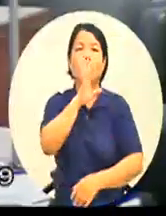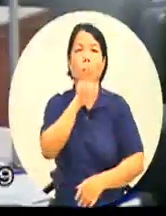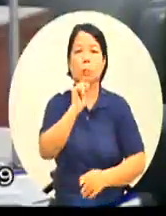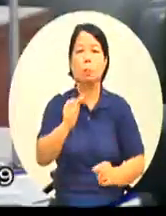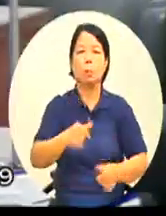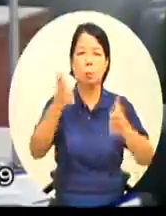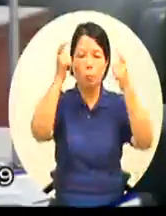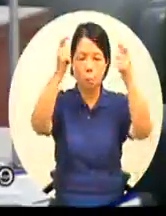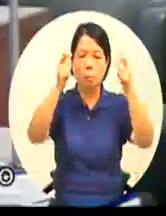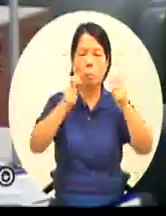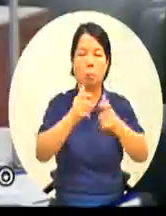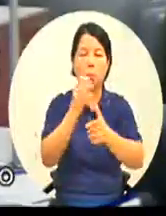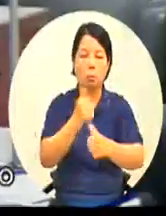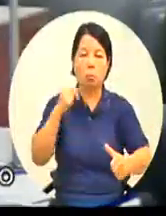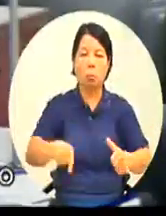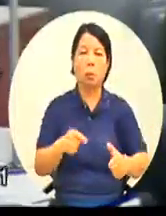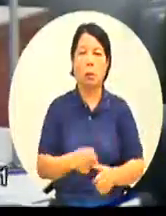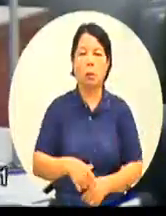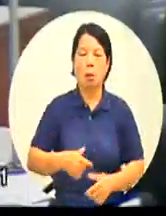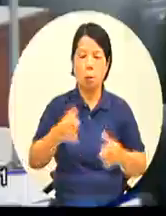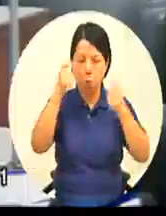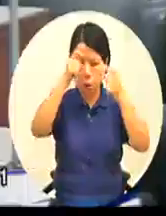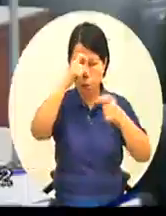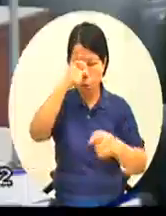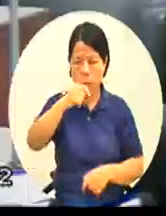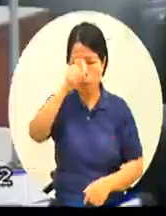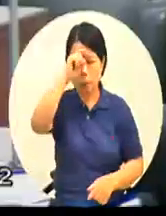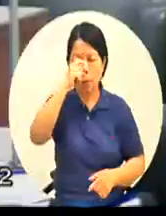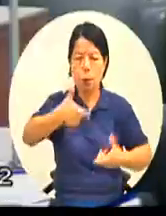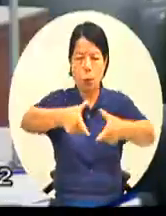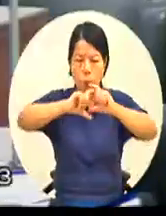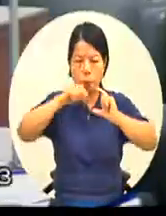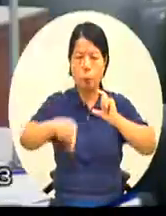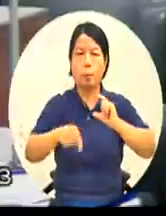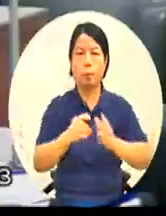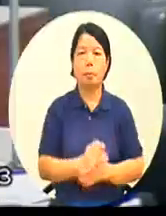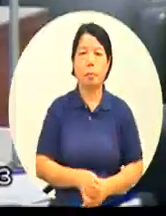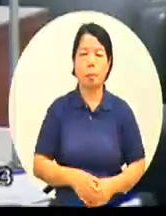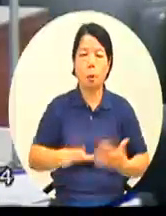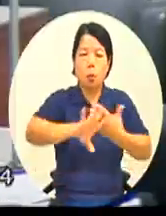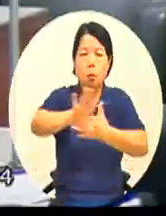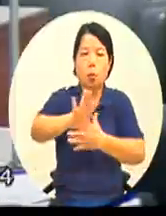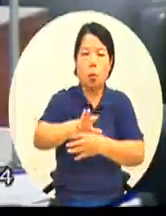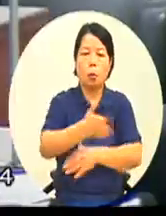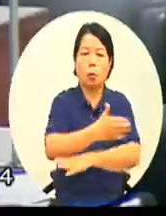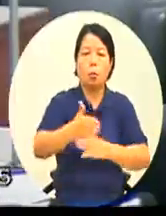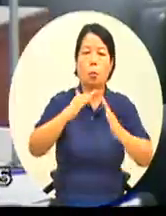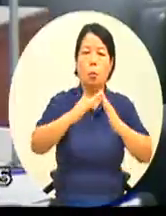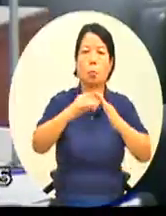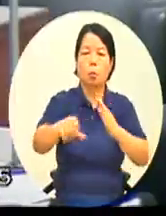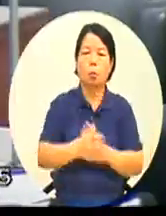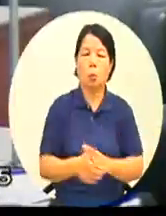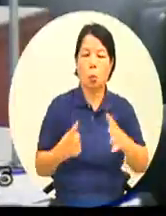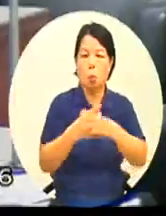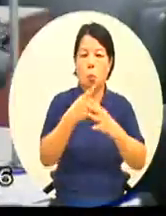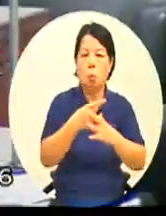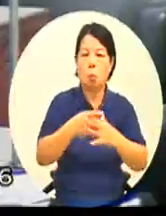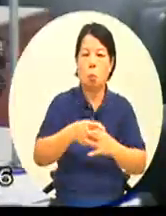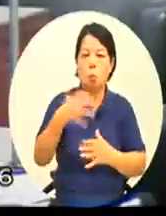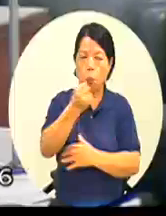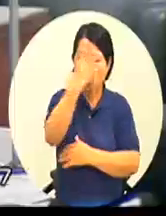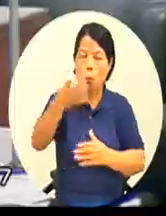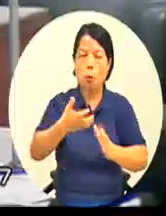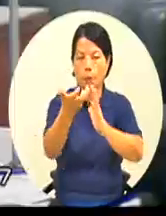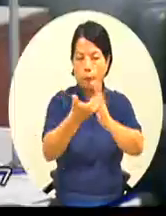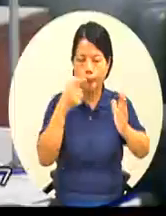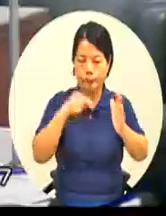高雄的子弟，我们都希望你回来。甚至你是外县市的这些外县市的这些优秀青年，我们也希望你们搬